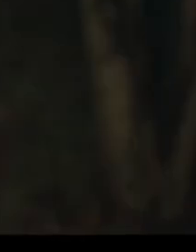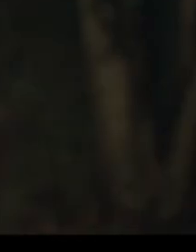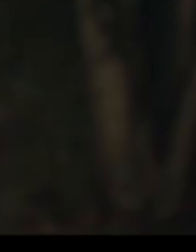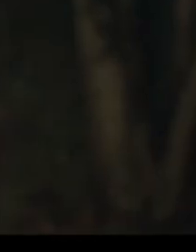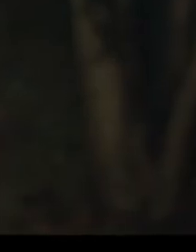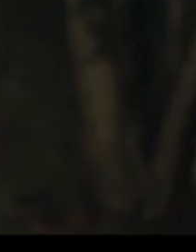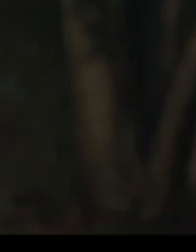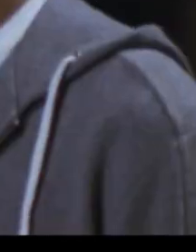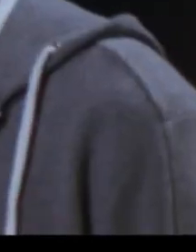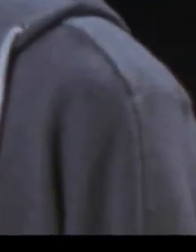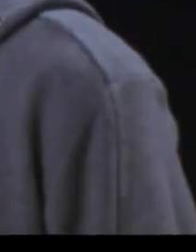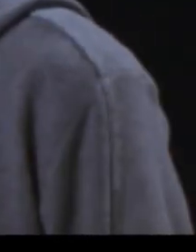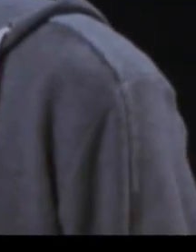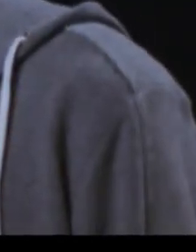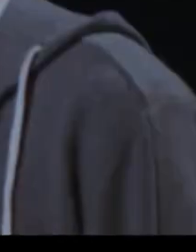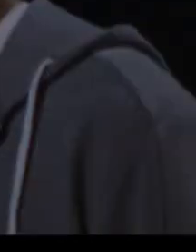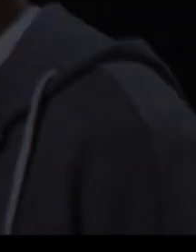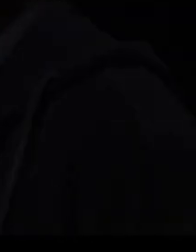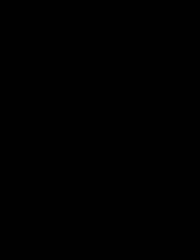동기생이었다는.